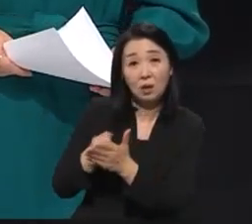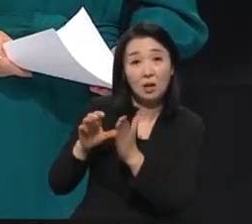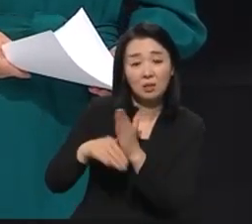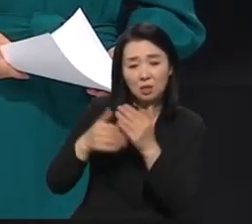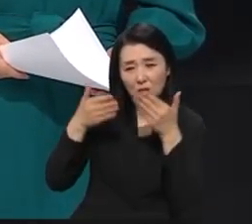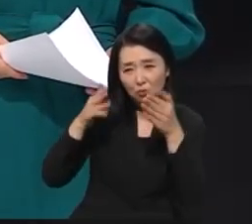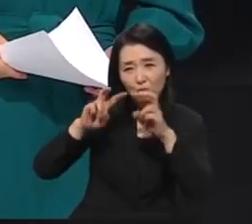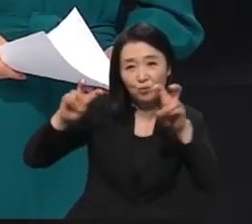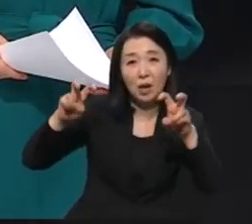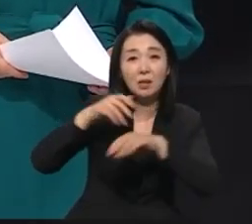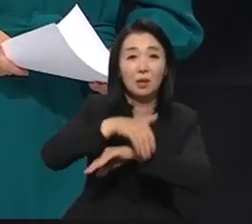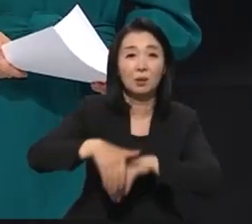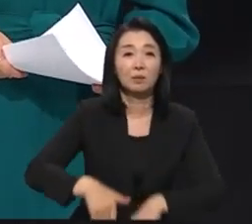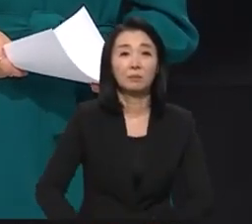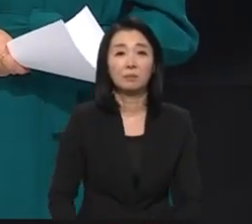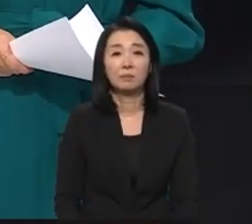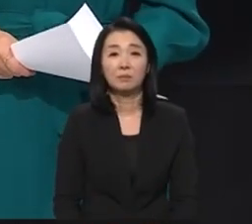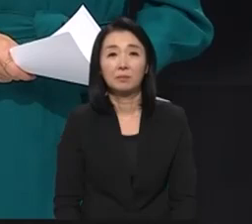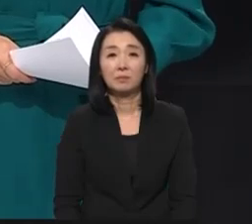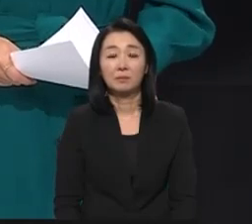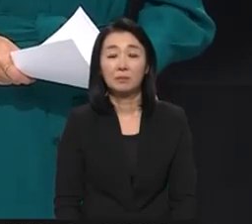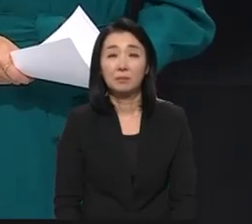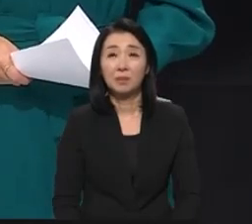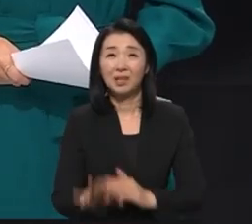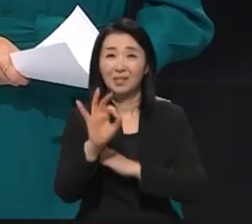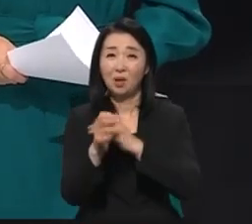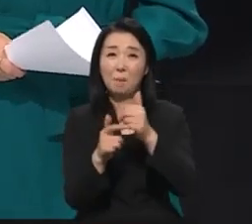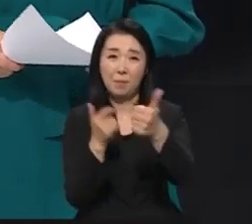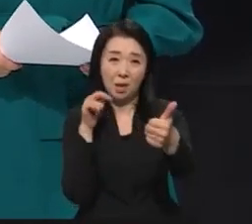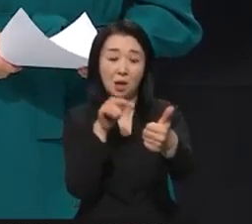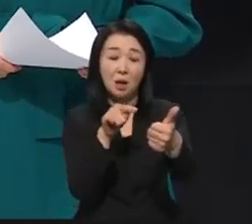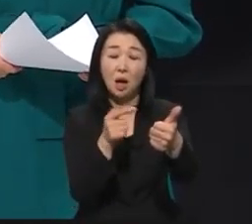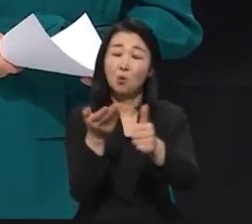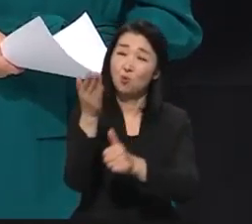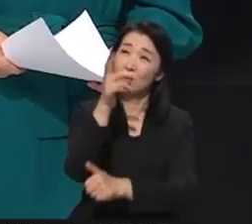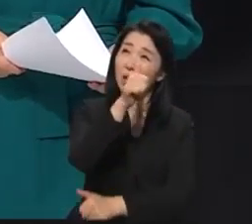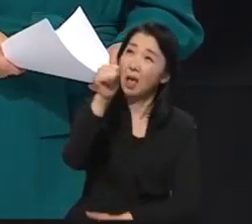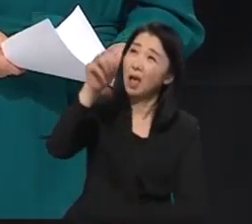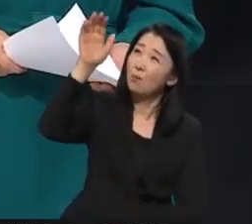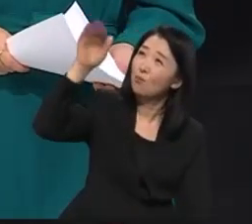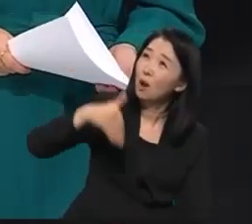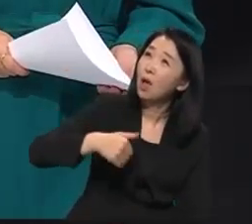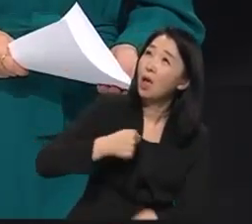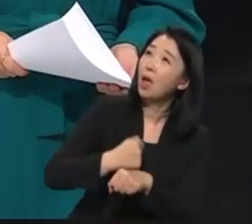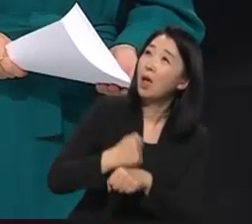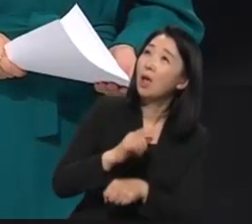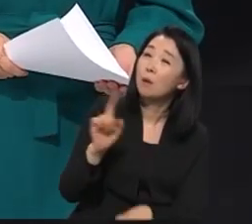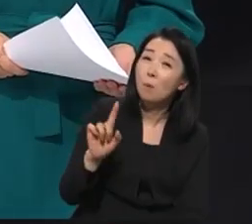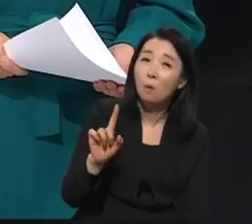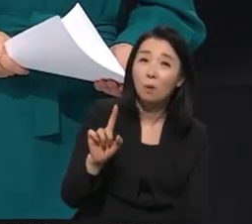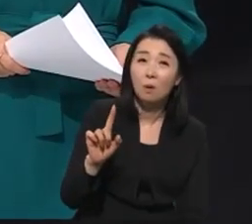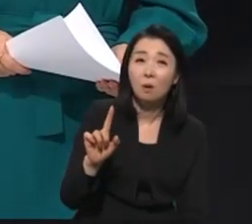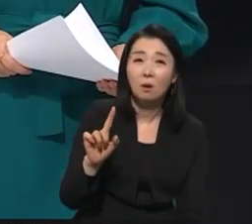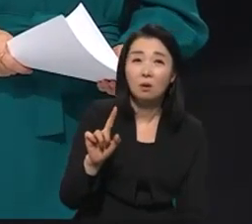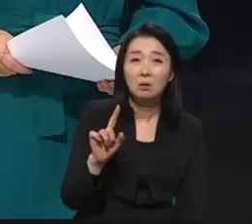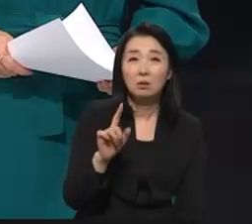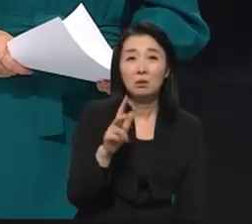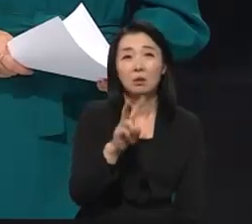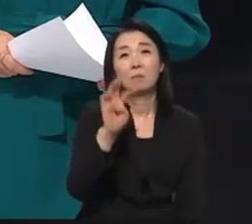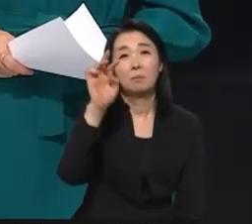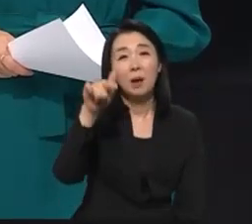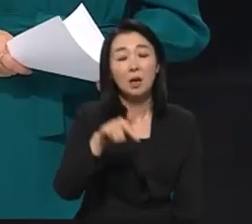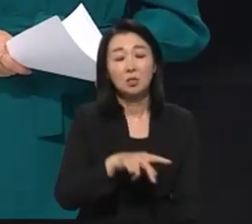집중적으로 추궁할 걸로 예상되는데요 서해 피격 사건의 미스턴 수사가 정점을 향해 가는 가운데 박지원정